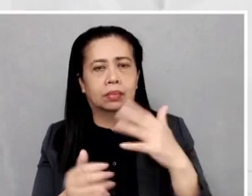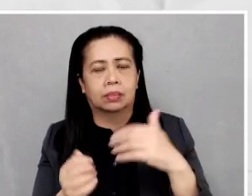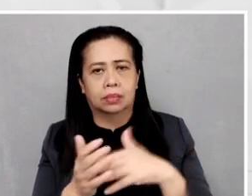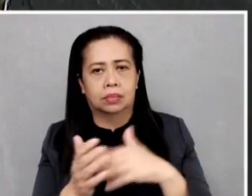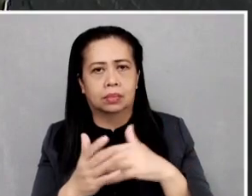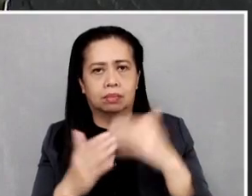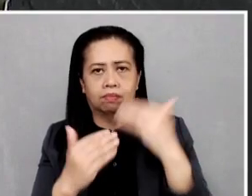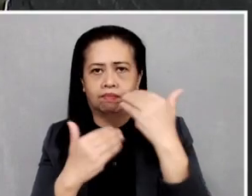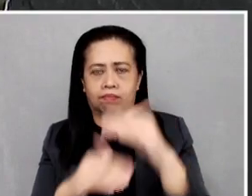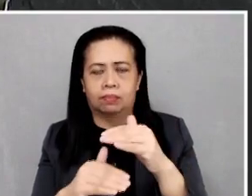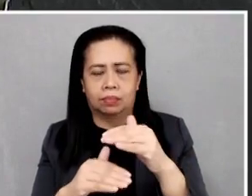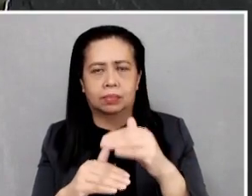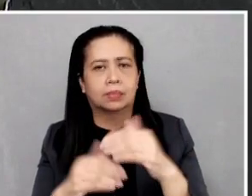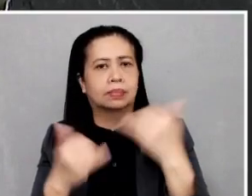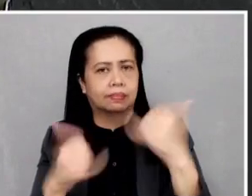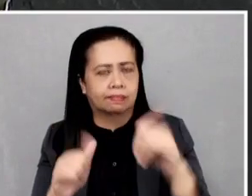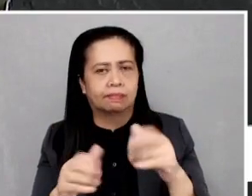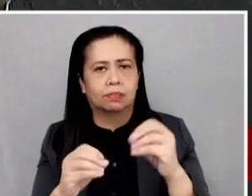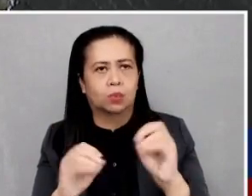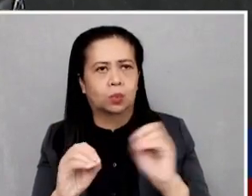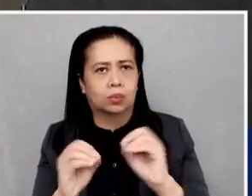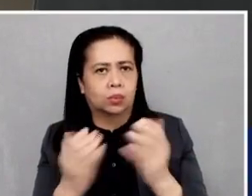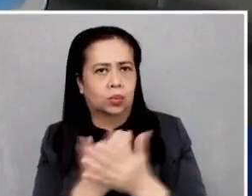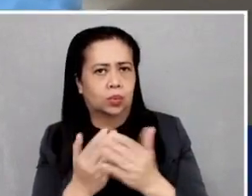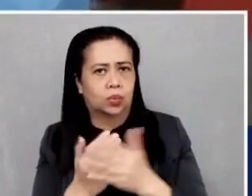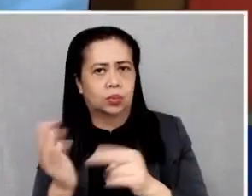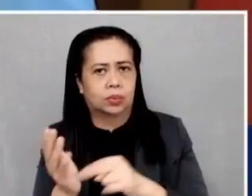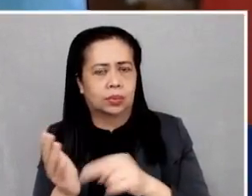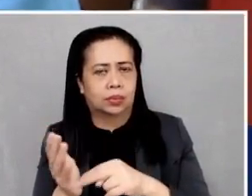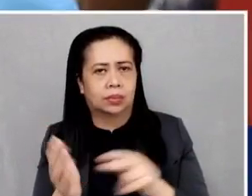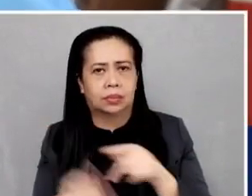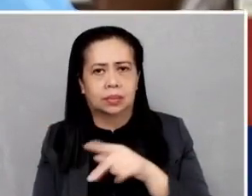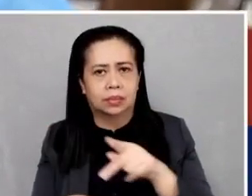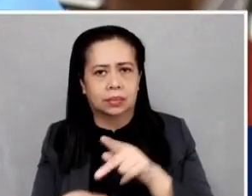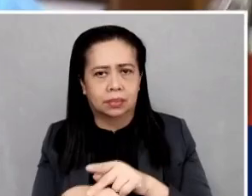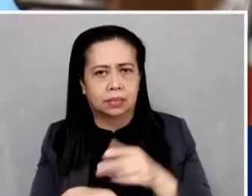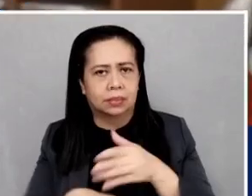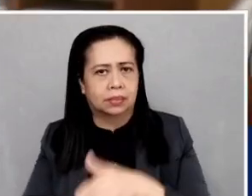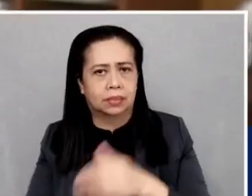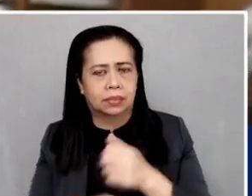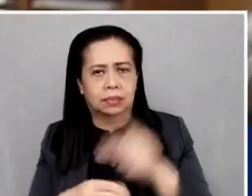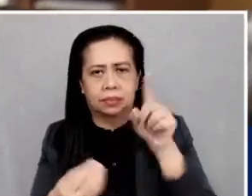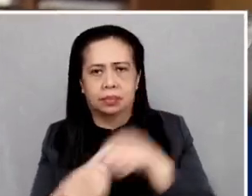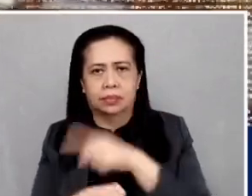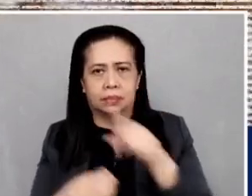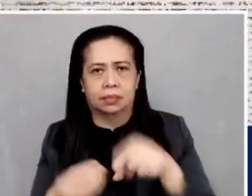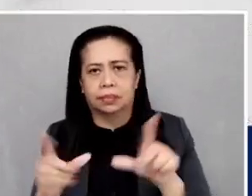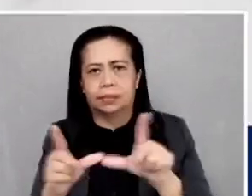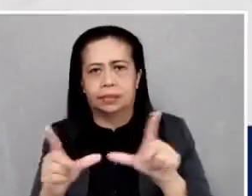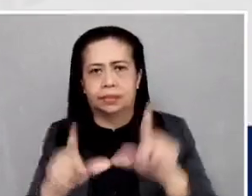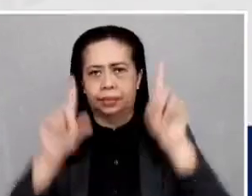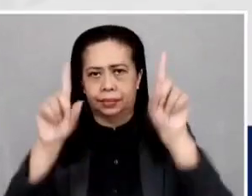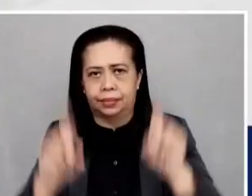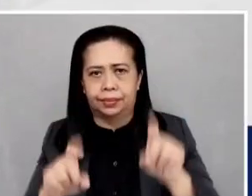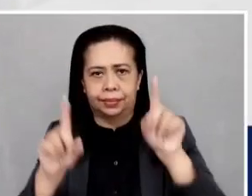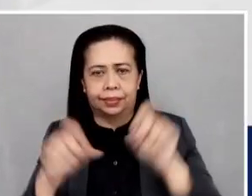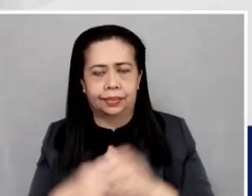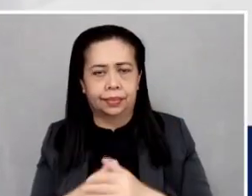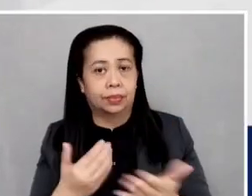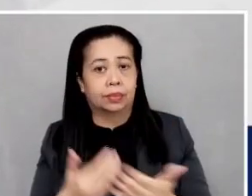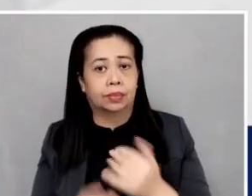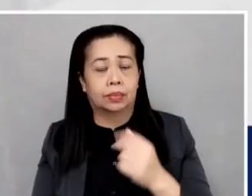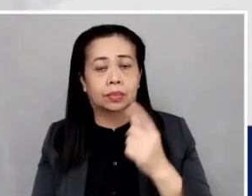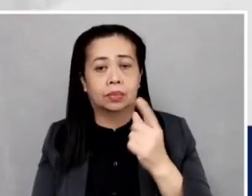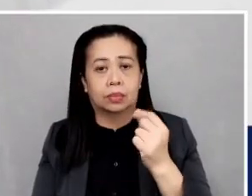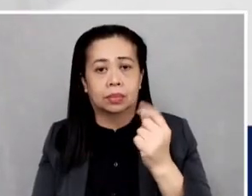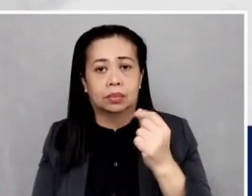ang pamahalaan at walang bagong nurses ang bansa matapos makansela ang licensure exam. Halos